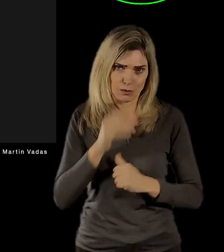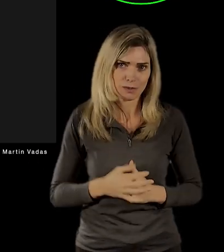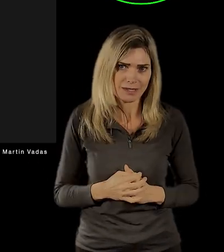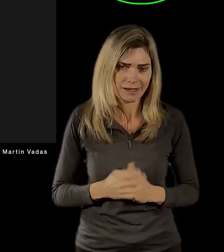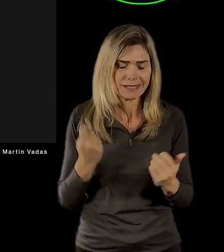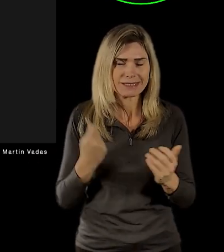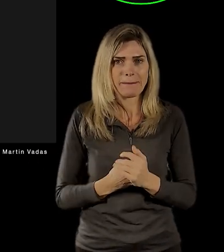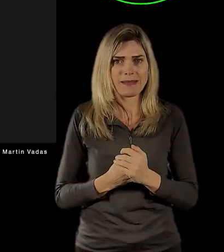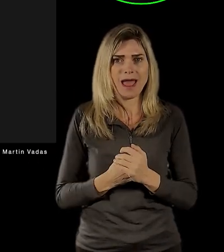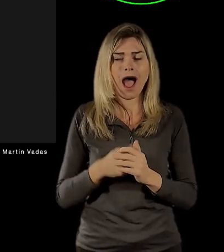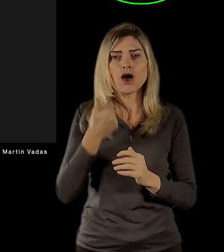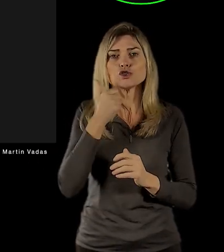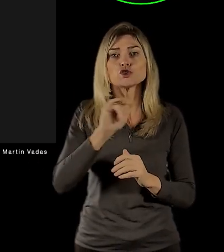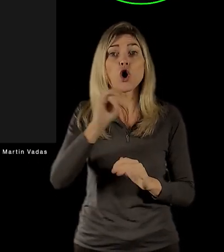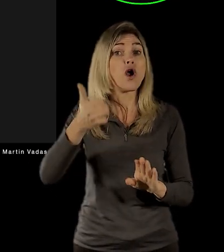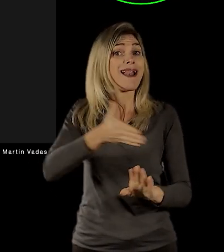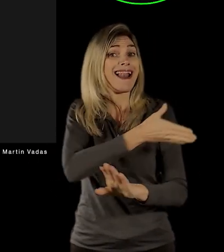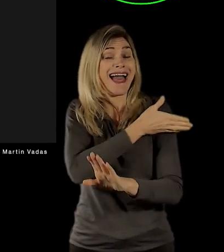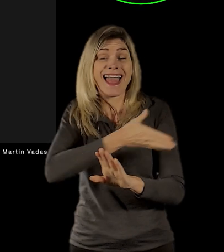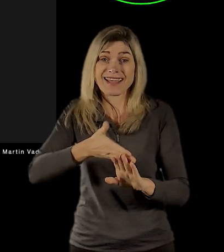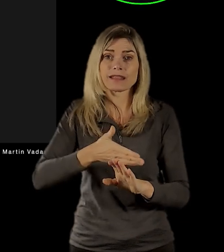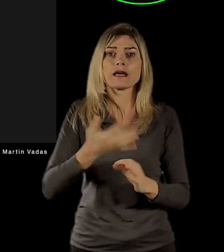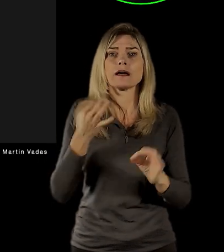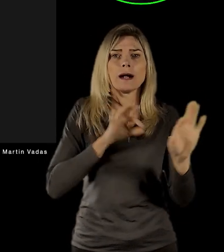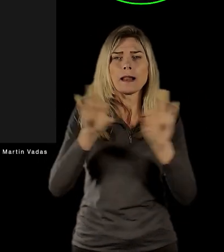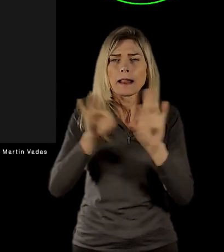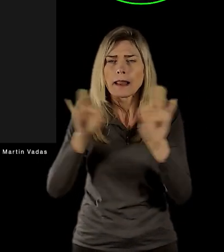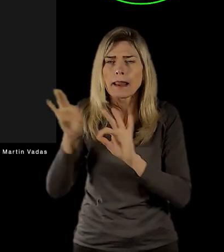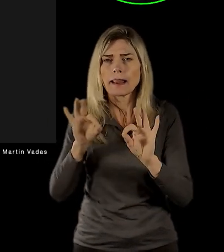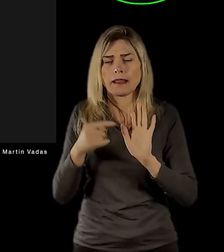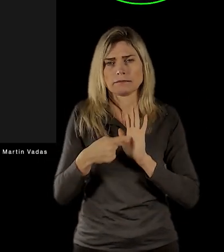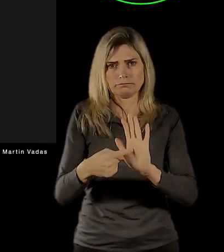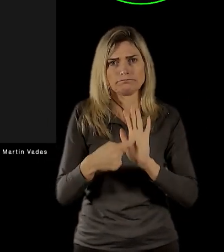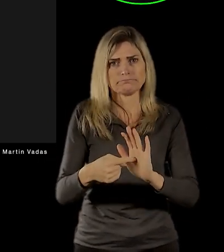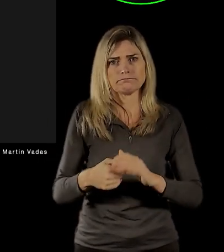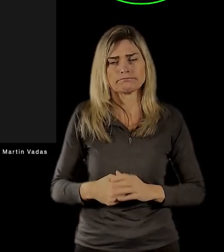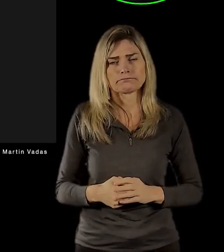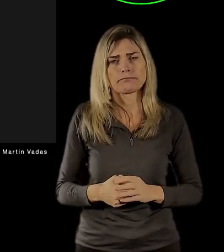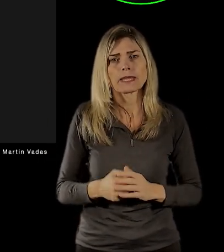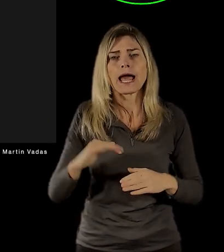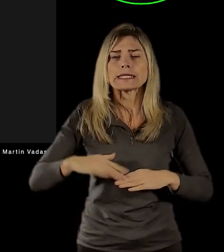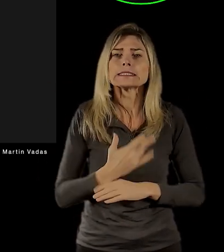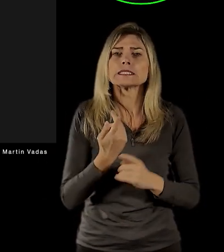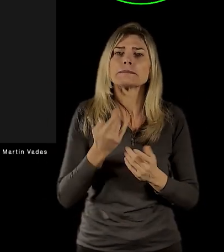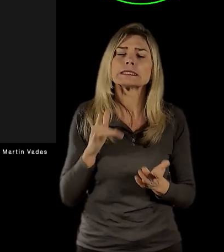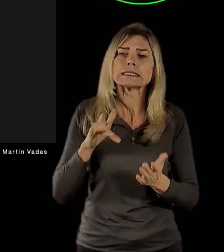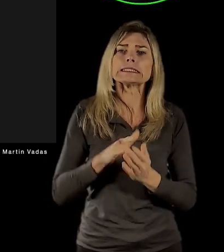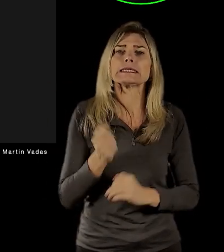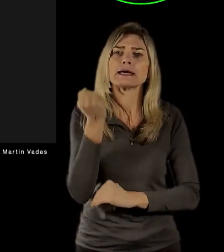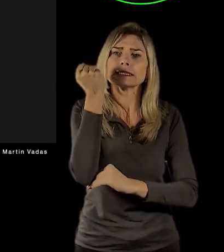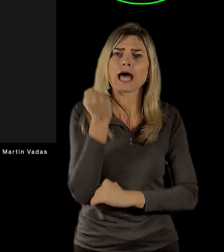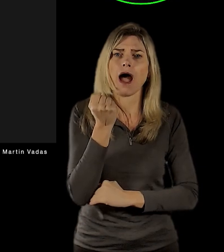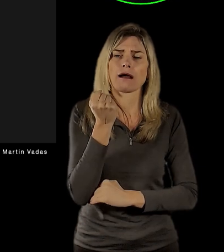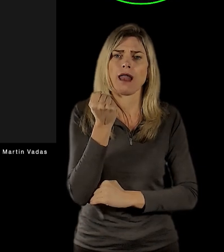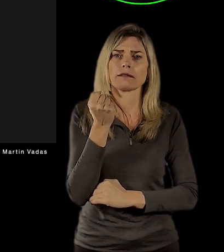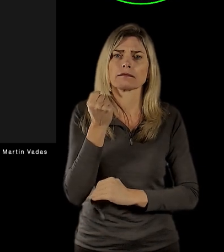tam asi z těch 100 let prostě můžeme ukázat, ale myslím, že na tu základní orientaci by to mělo